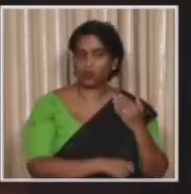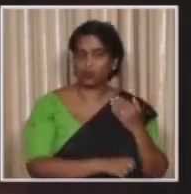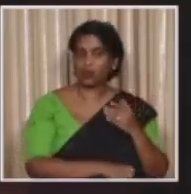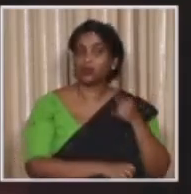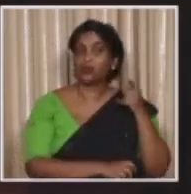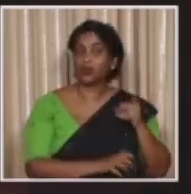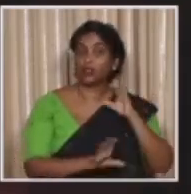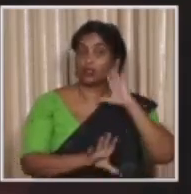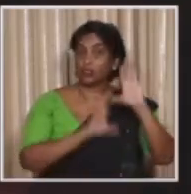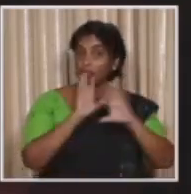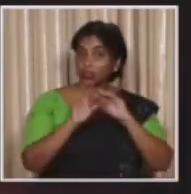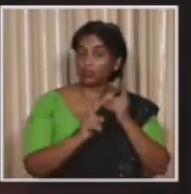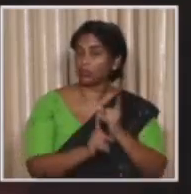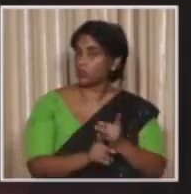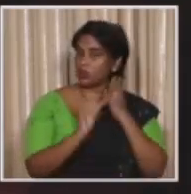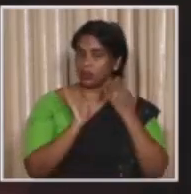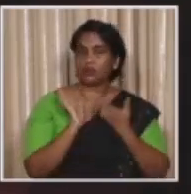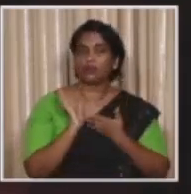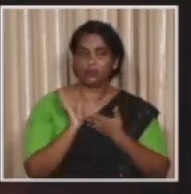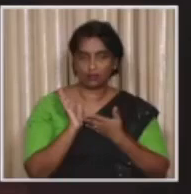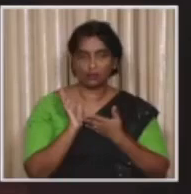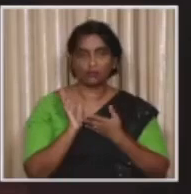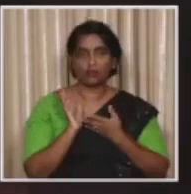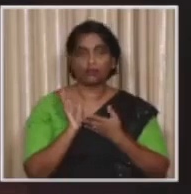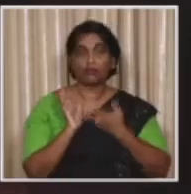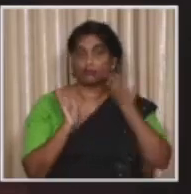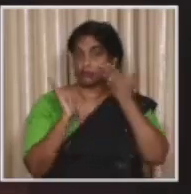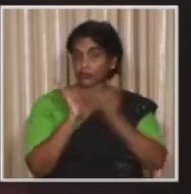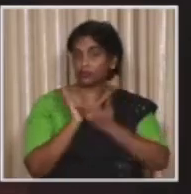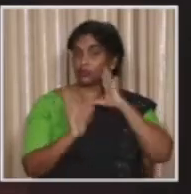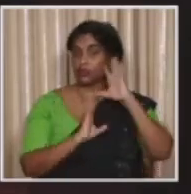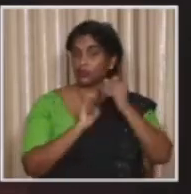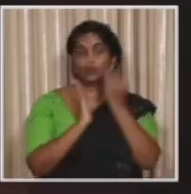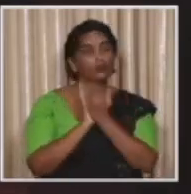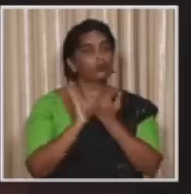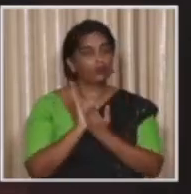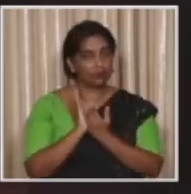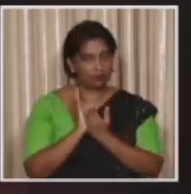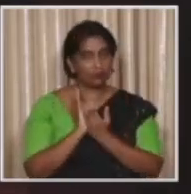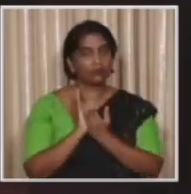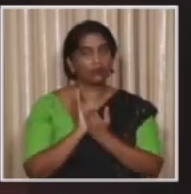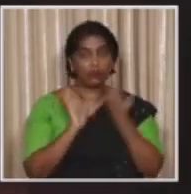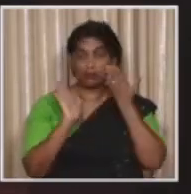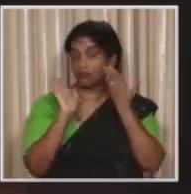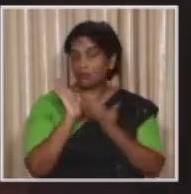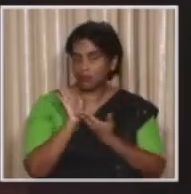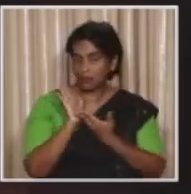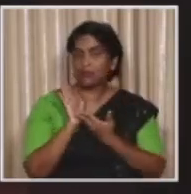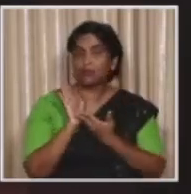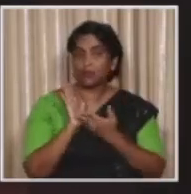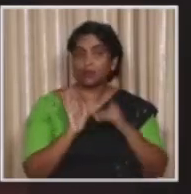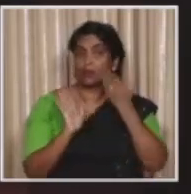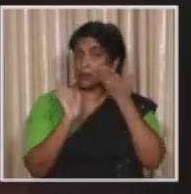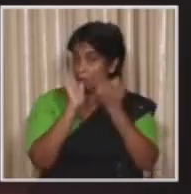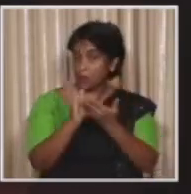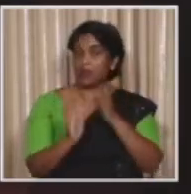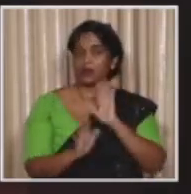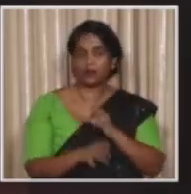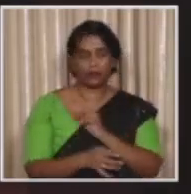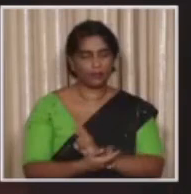ඒක දත්ත කේන්ද්‍රීයව ඒක එවිඩන්ස් කේන්ද්‍රීයව ඒක සාක්ෂි කේන්ද්‍රීයව ඔහු ඔප්පු කරලා